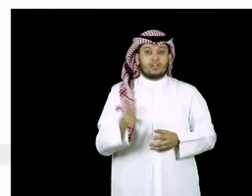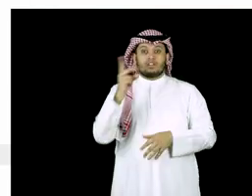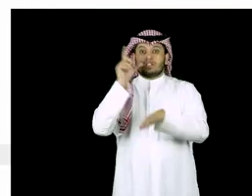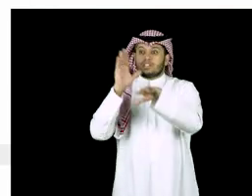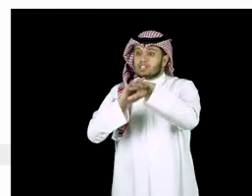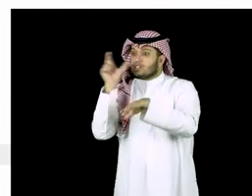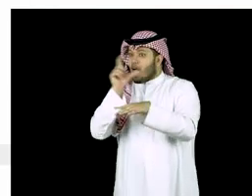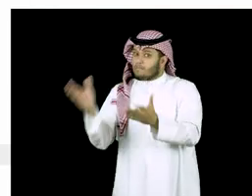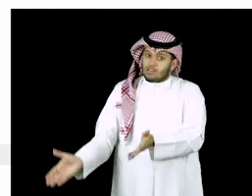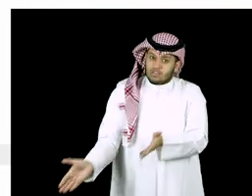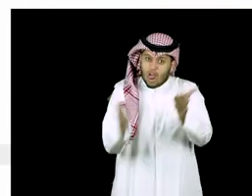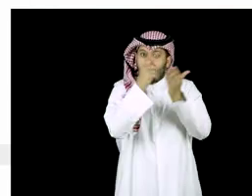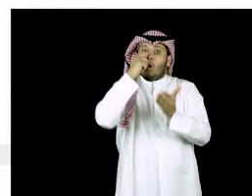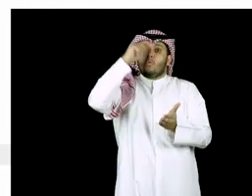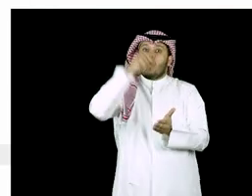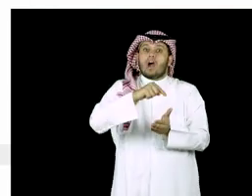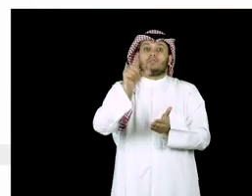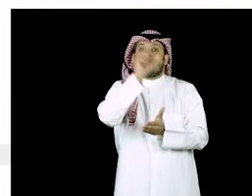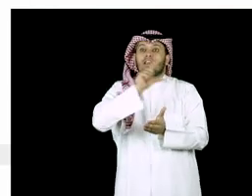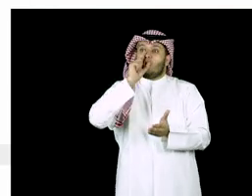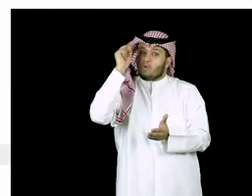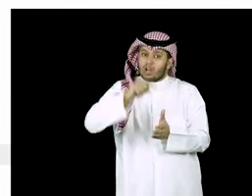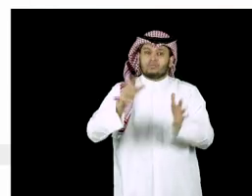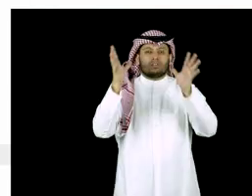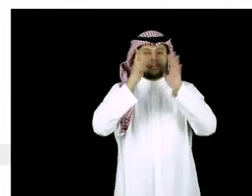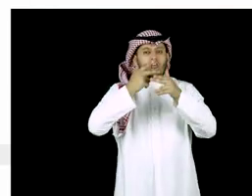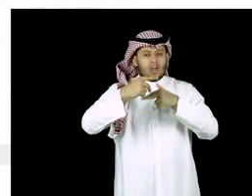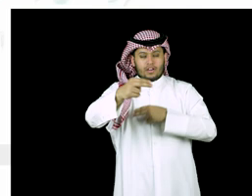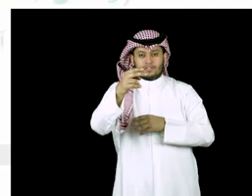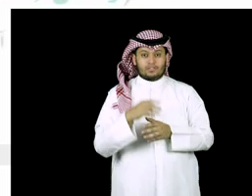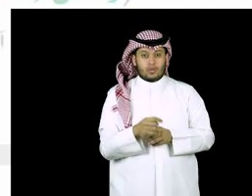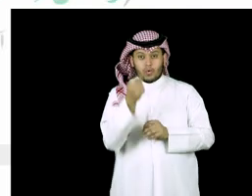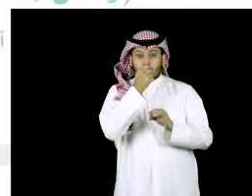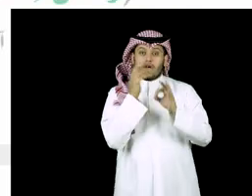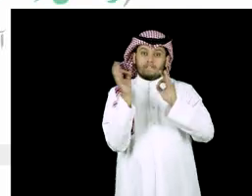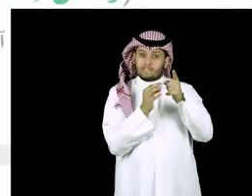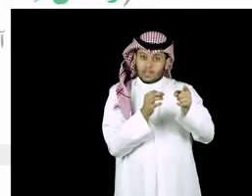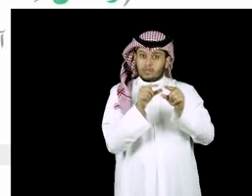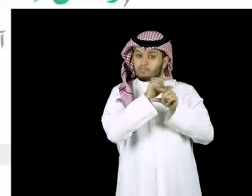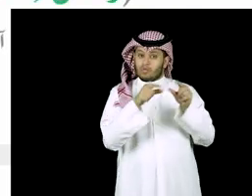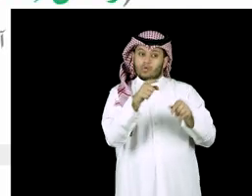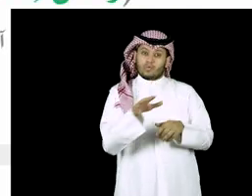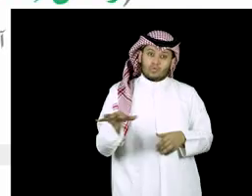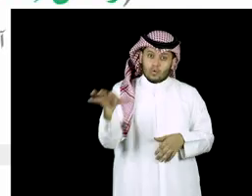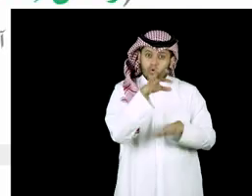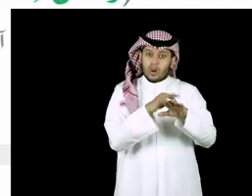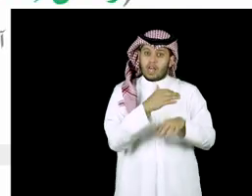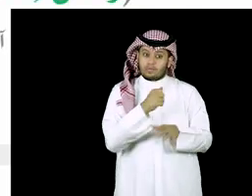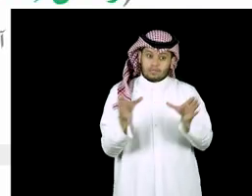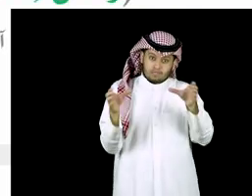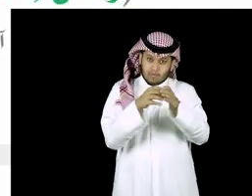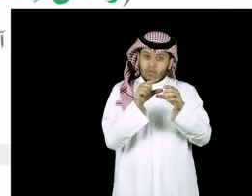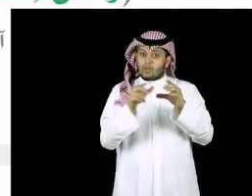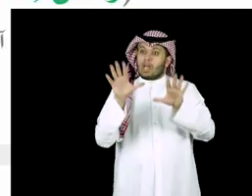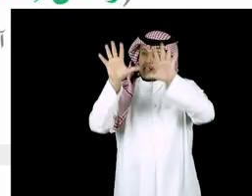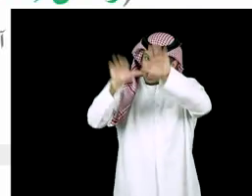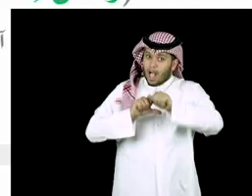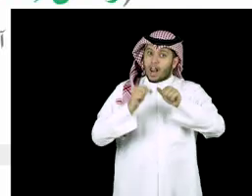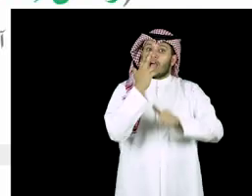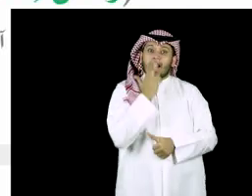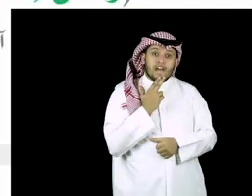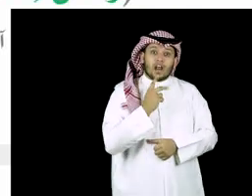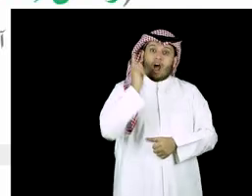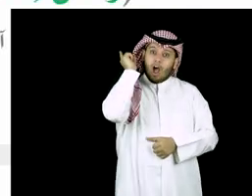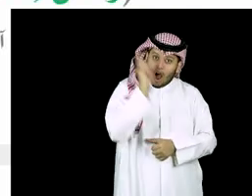أداء الواجبات الدينية كالصلاة وغيرها. قال تعالى: ولتكن منكم أمة يدعون إلى الخير